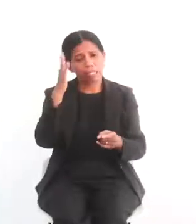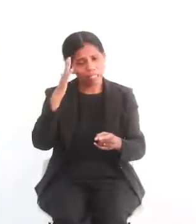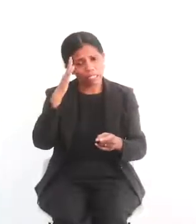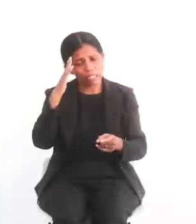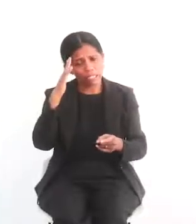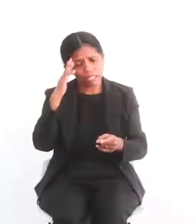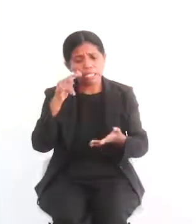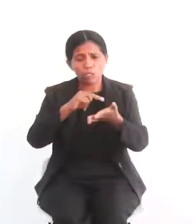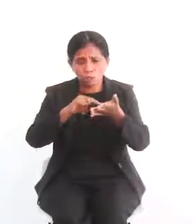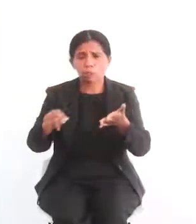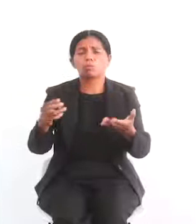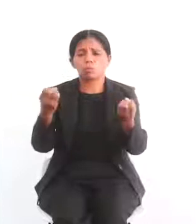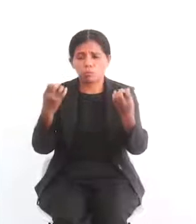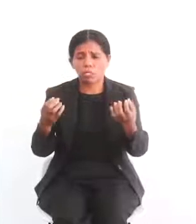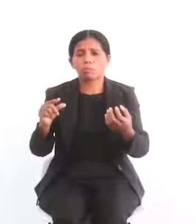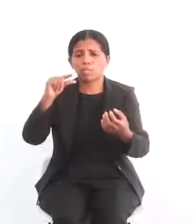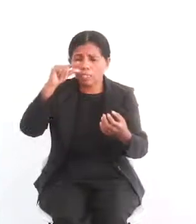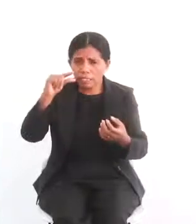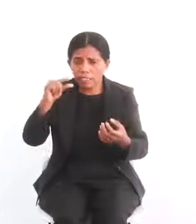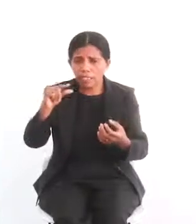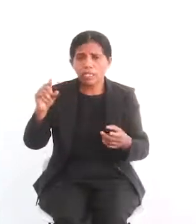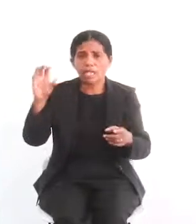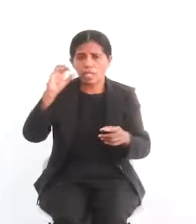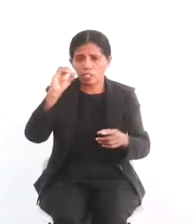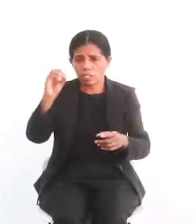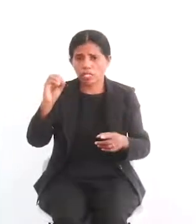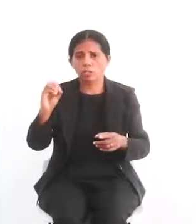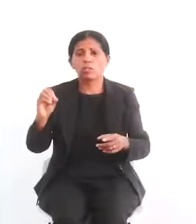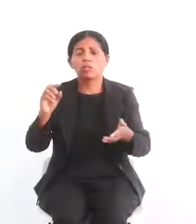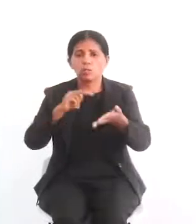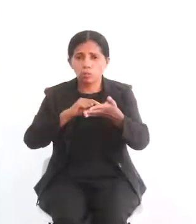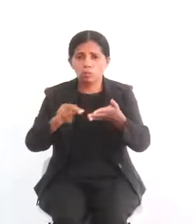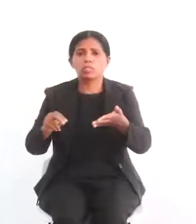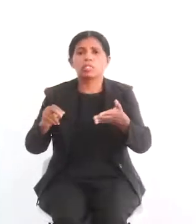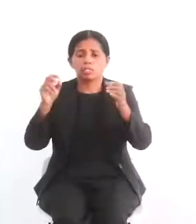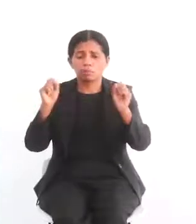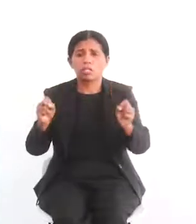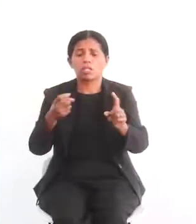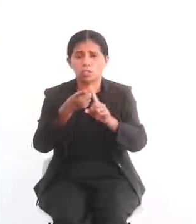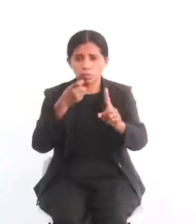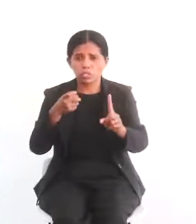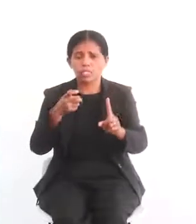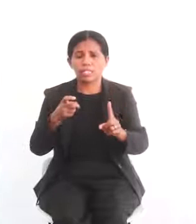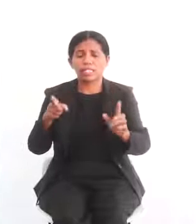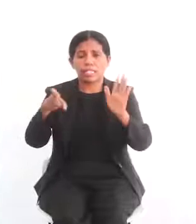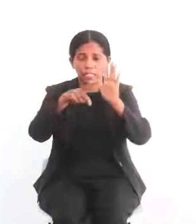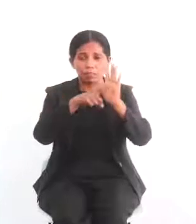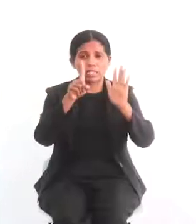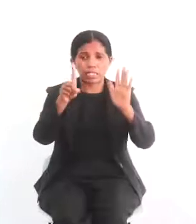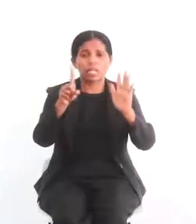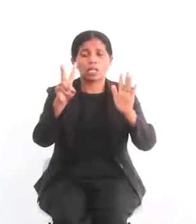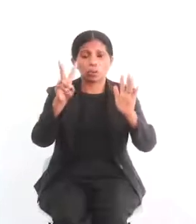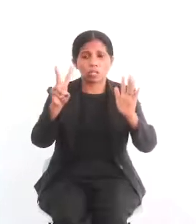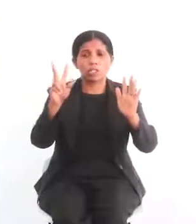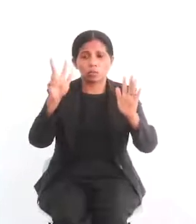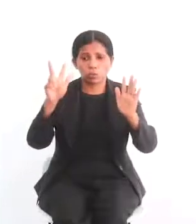ihe numru barak ne be maki kuan liu zero. No numru sira ne, bele ha huhu si negatifu ida, rua,